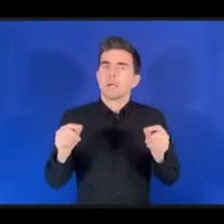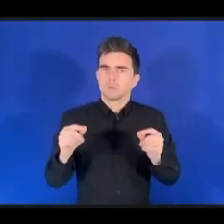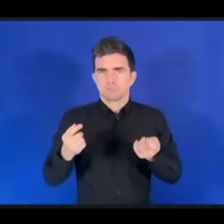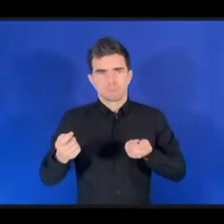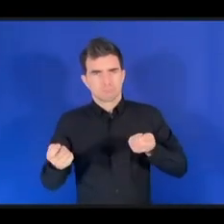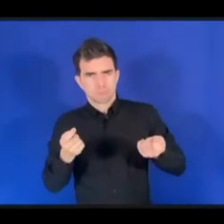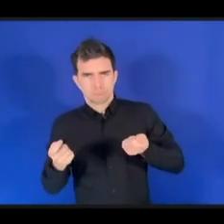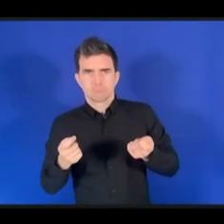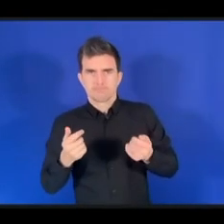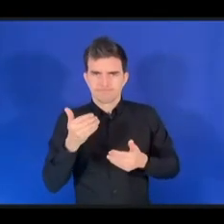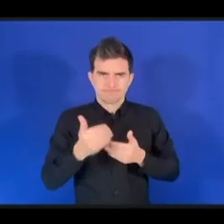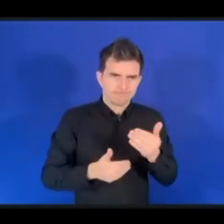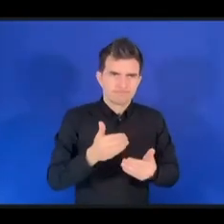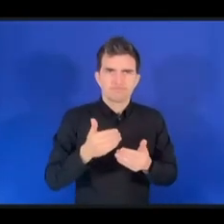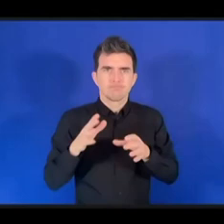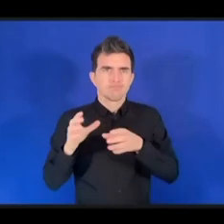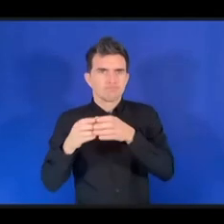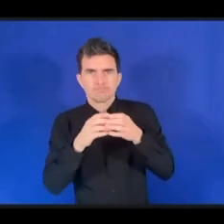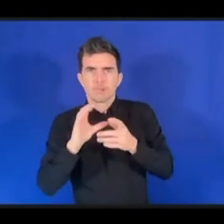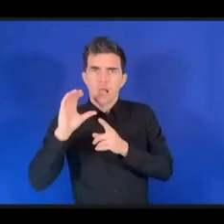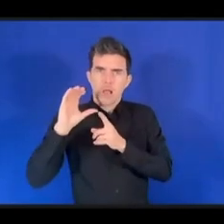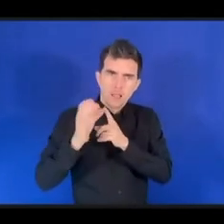在150年的